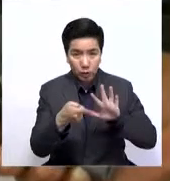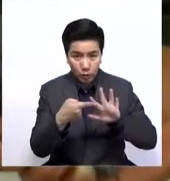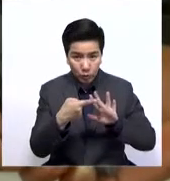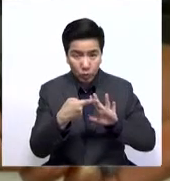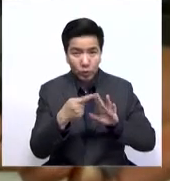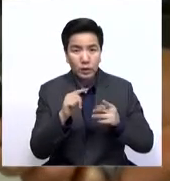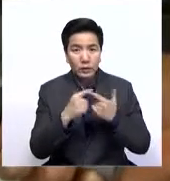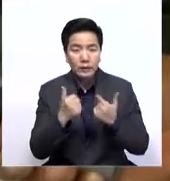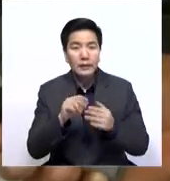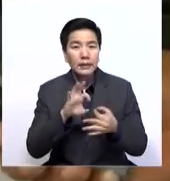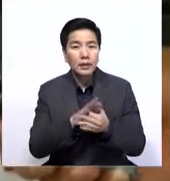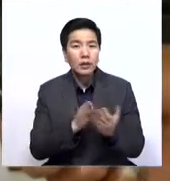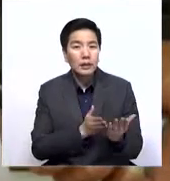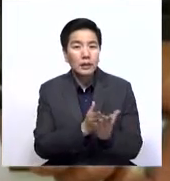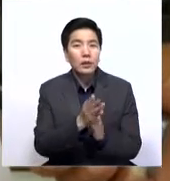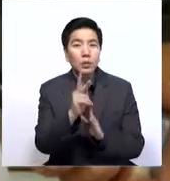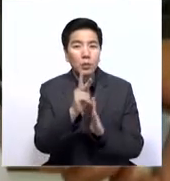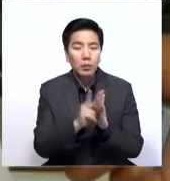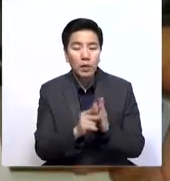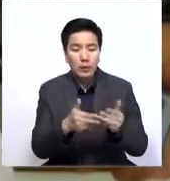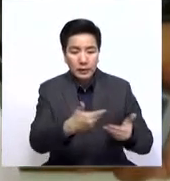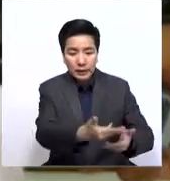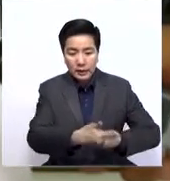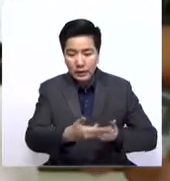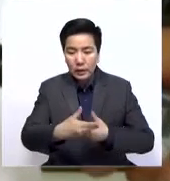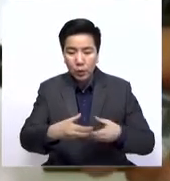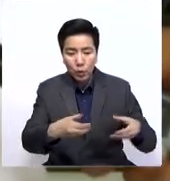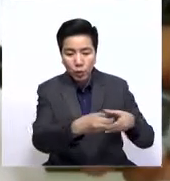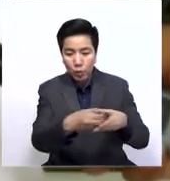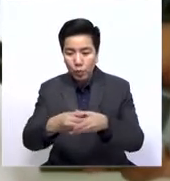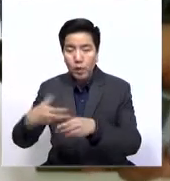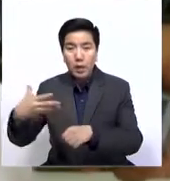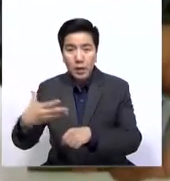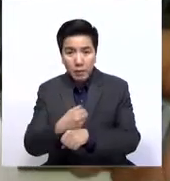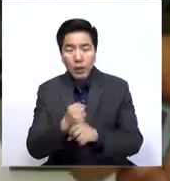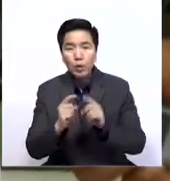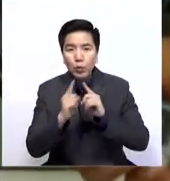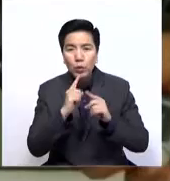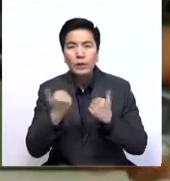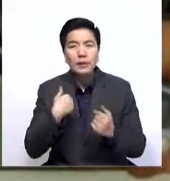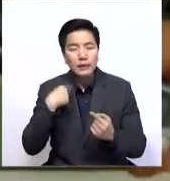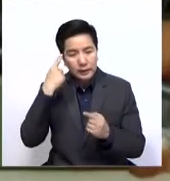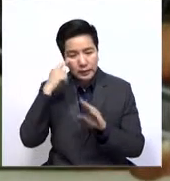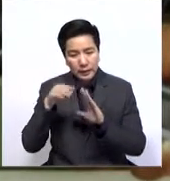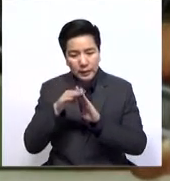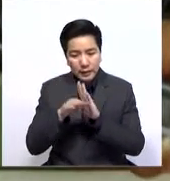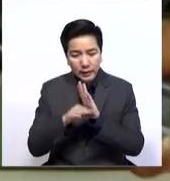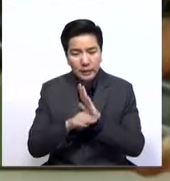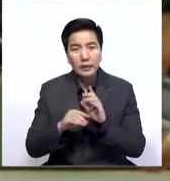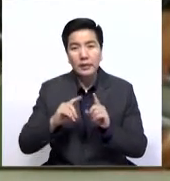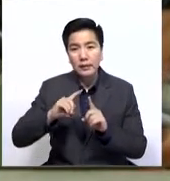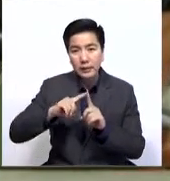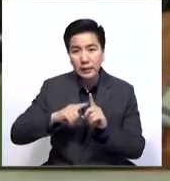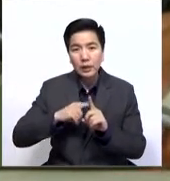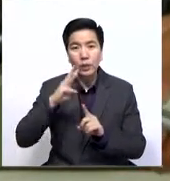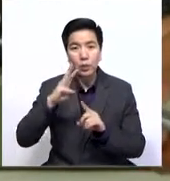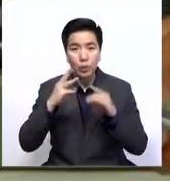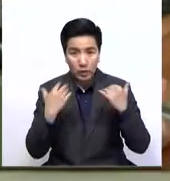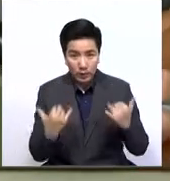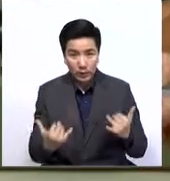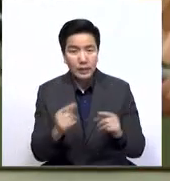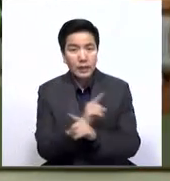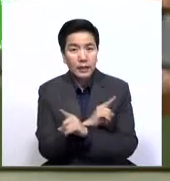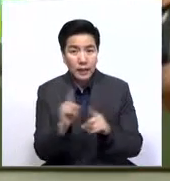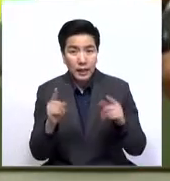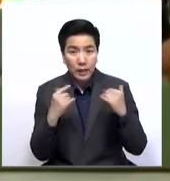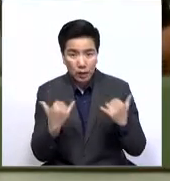ฎหมายถึงการเตรียมเชิญพรรคการเมืองเข้าพูดคุยซึ่งตามกำหนดเดิม นะครับก็จะมีขึ้นในเดือนมิถุนายนนี้นะครับแ